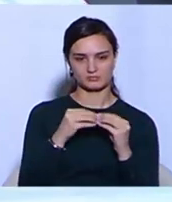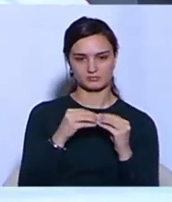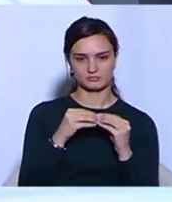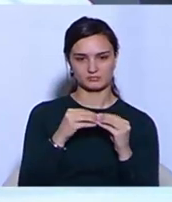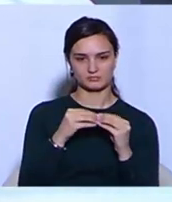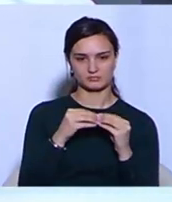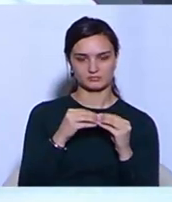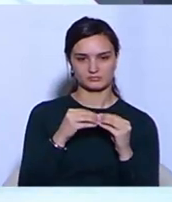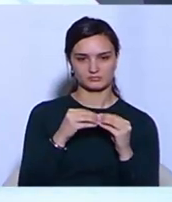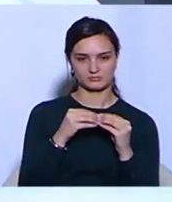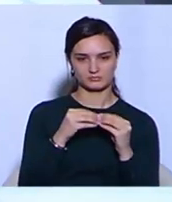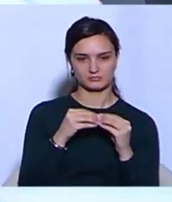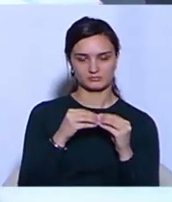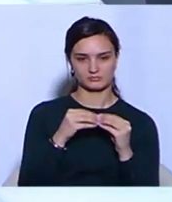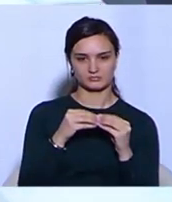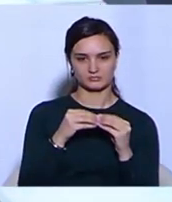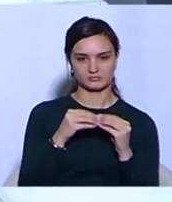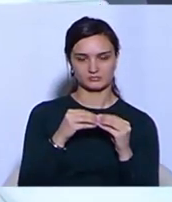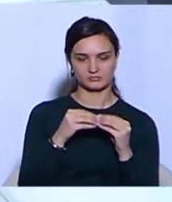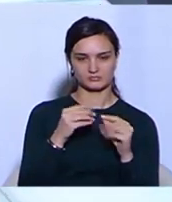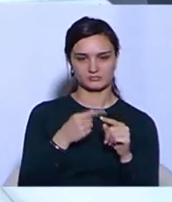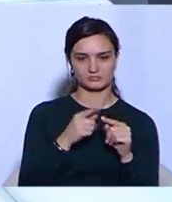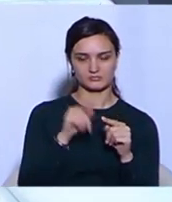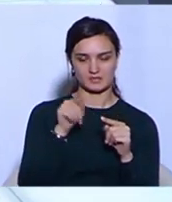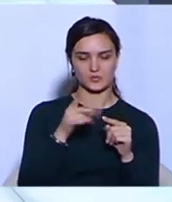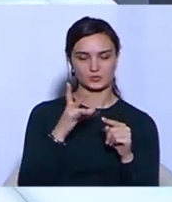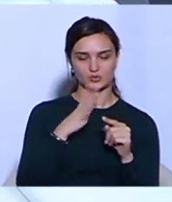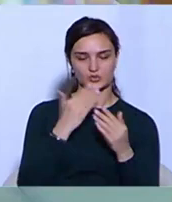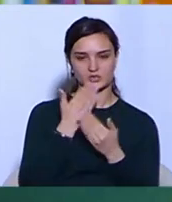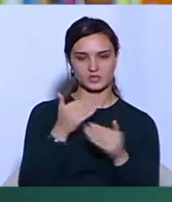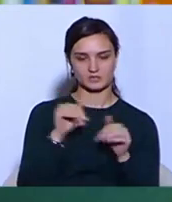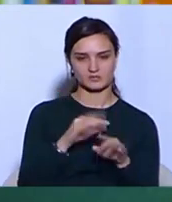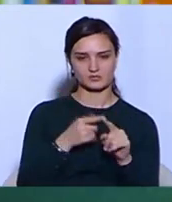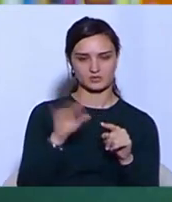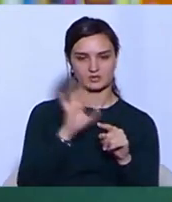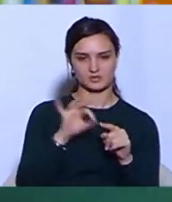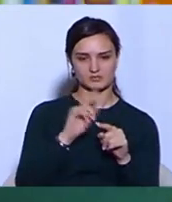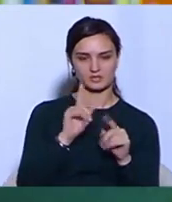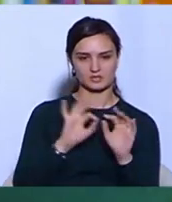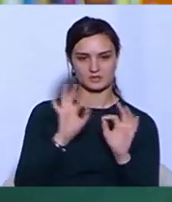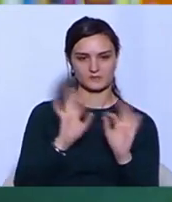საბოლოო მაგალითს ხო? დიახ. მან გამოიტანოს დასკვნა იმის შესახებ, რაზეც ვსაუბრობ.